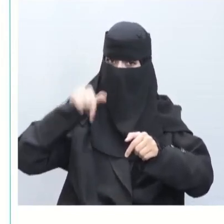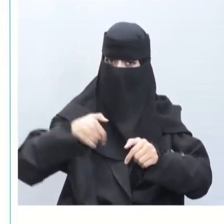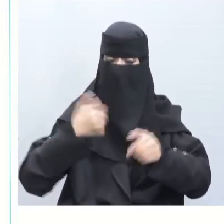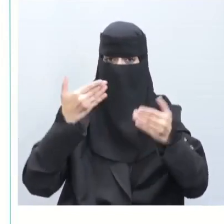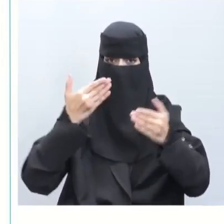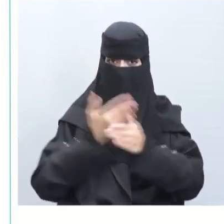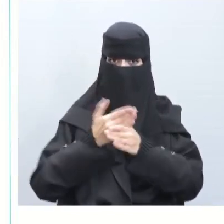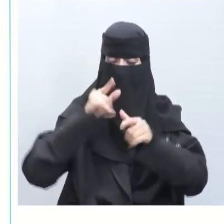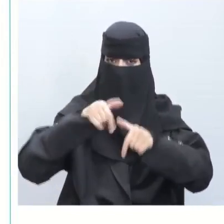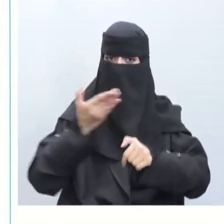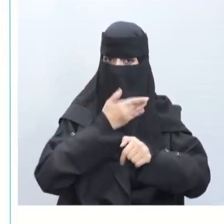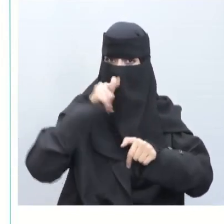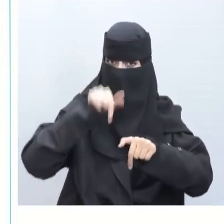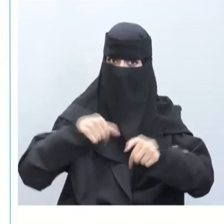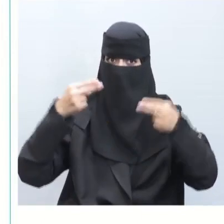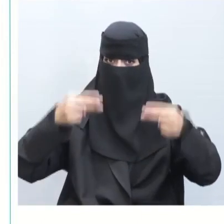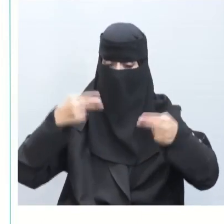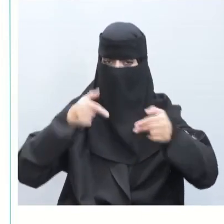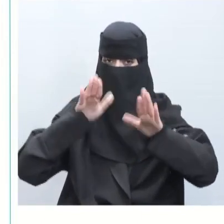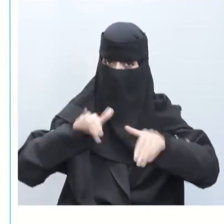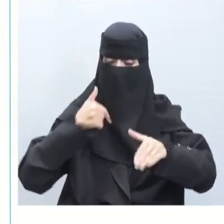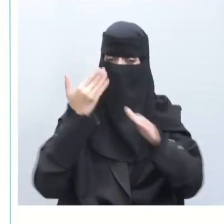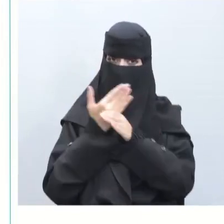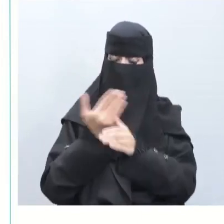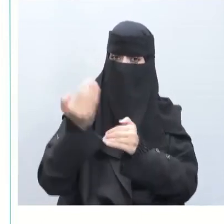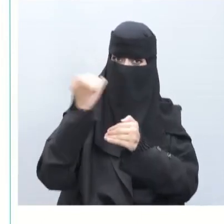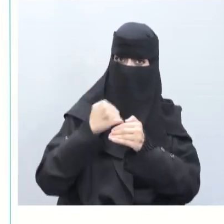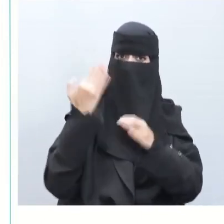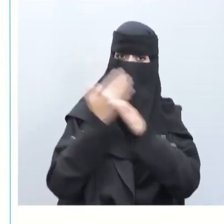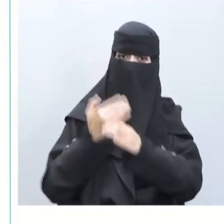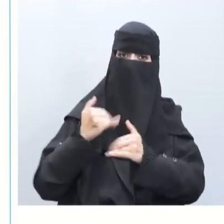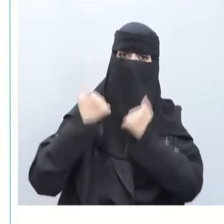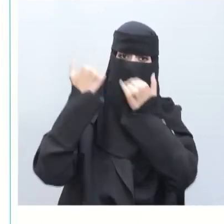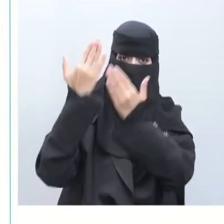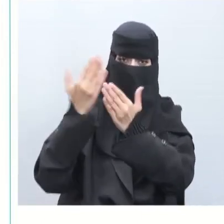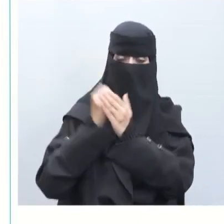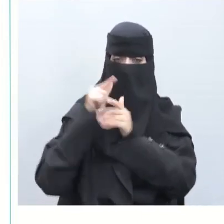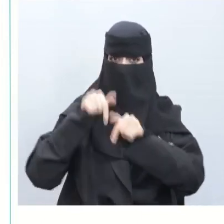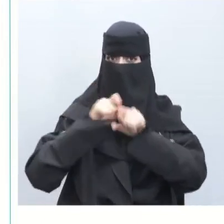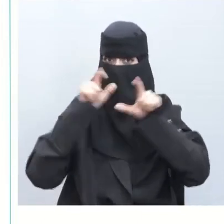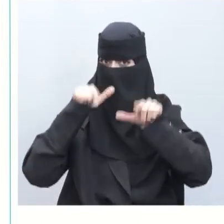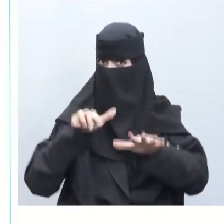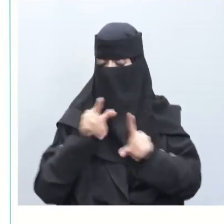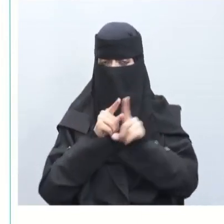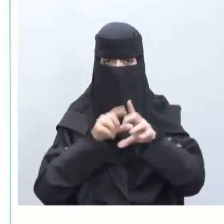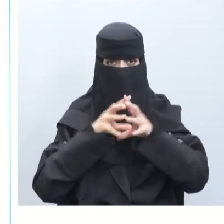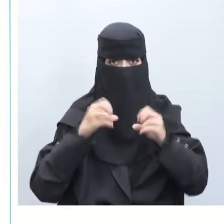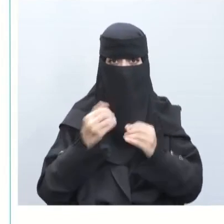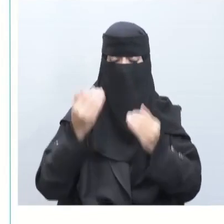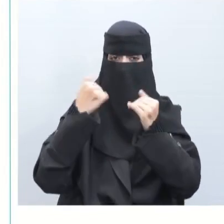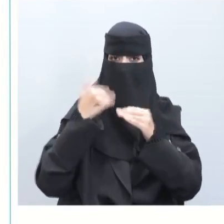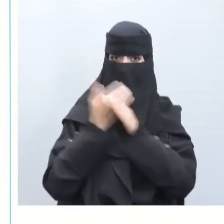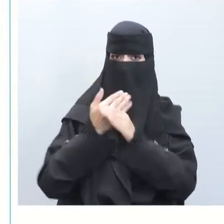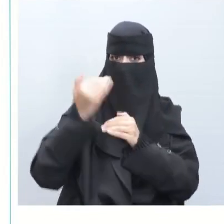تؤثر على الفعاليه هنالك عوامل داخليه وايضا عوامل خارجيه سنوضح ماذا نقصد بعوامل داخليه